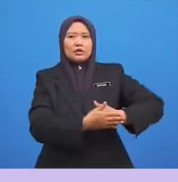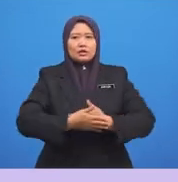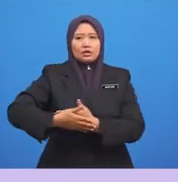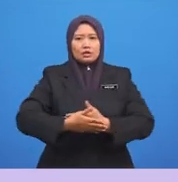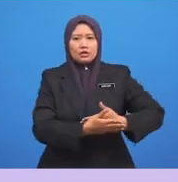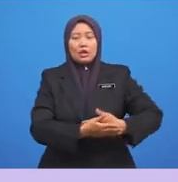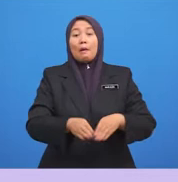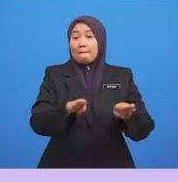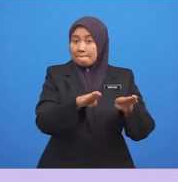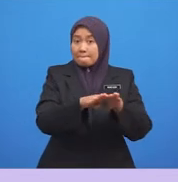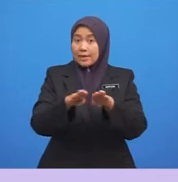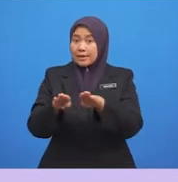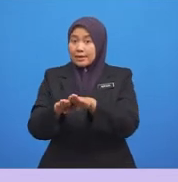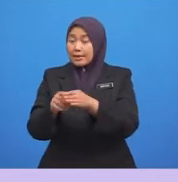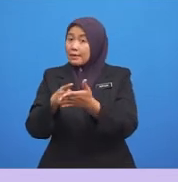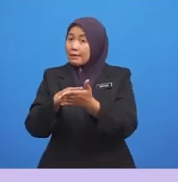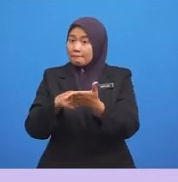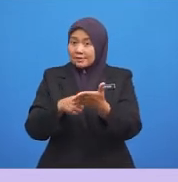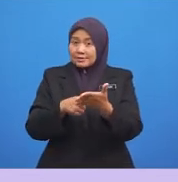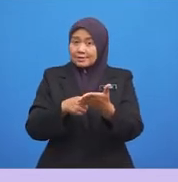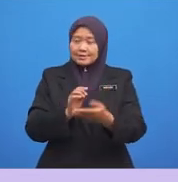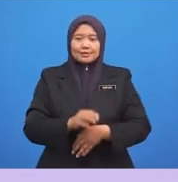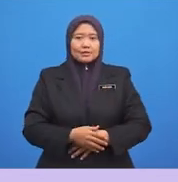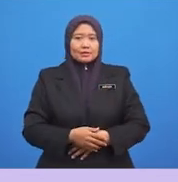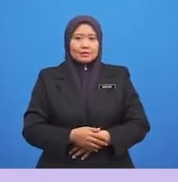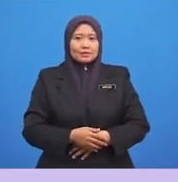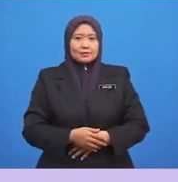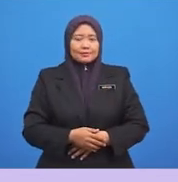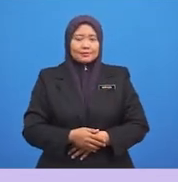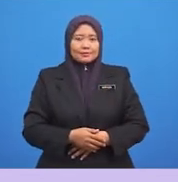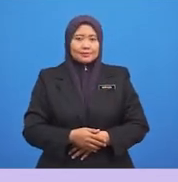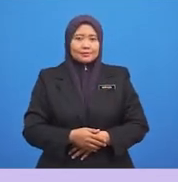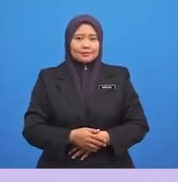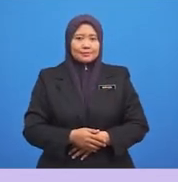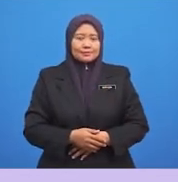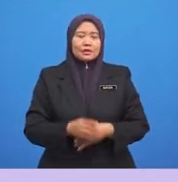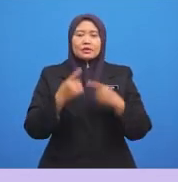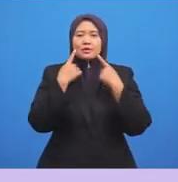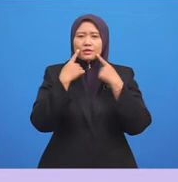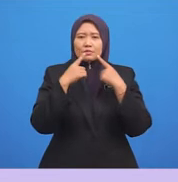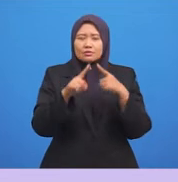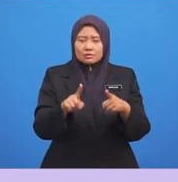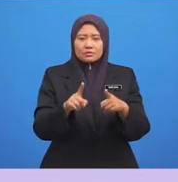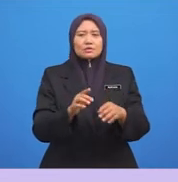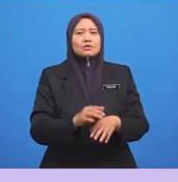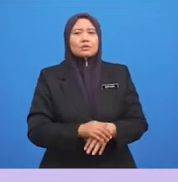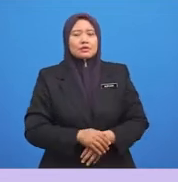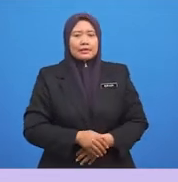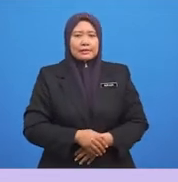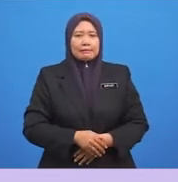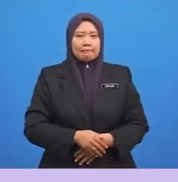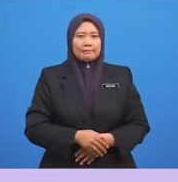bagai apa? Cepat, bagai apa? Tahniah. Jawapan kamu memang